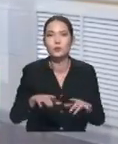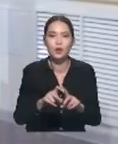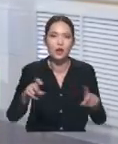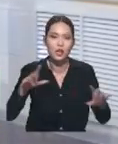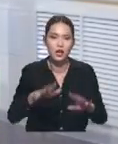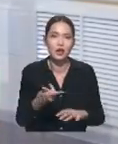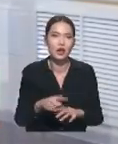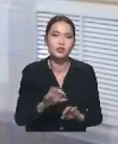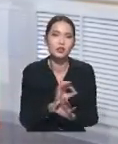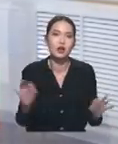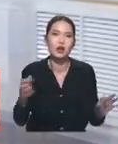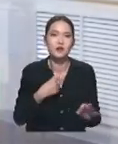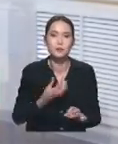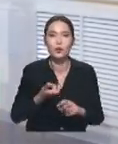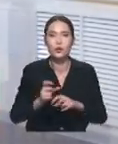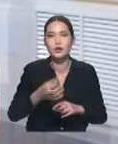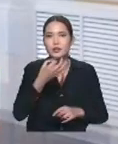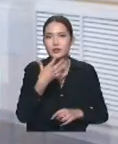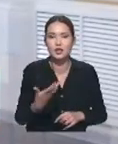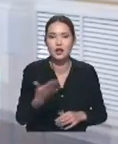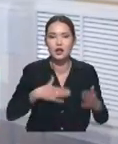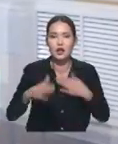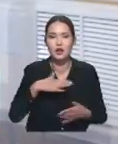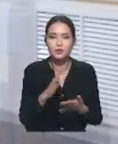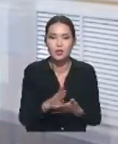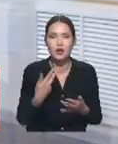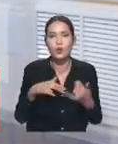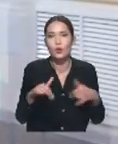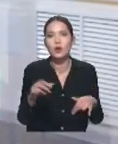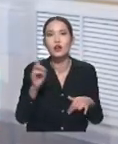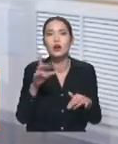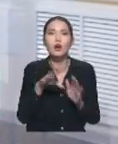Это здорово, меня привлекли несколько книг. Пока не определилась, какую из них выбрать.